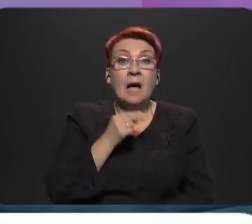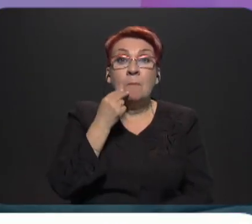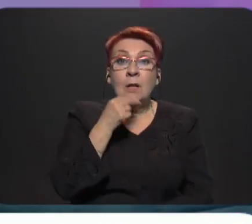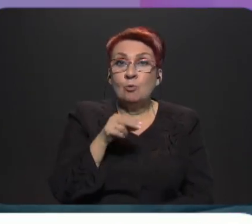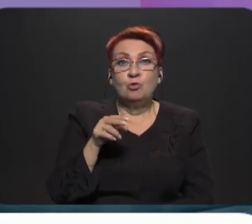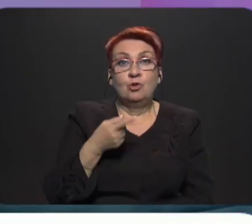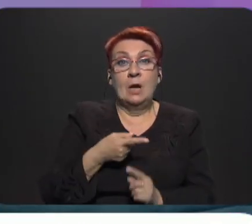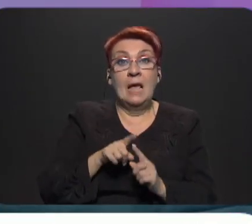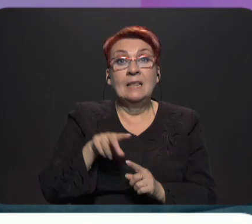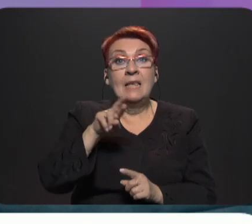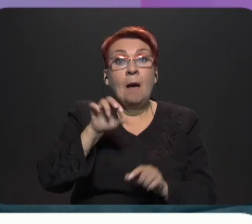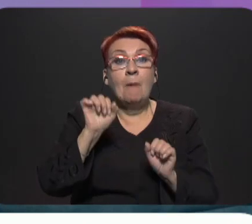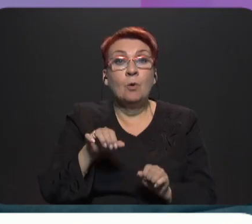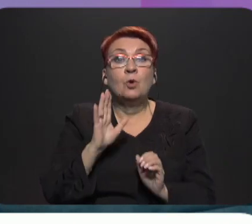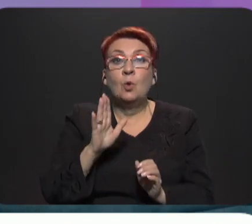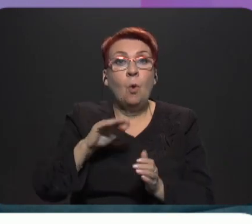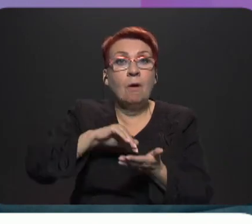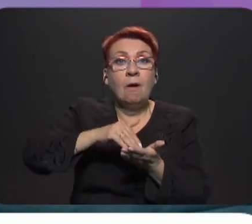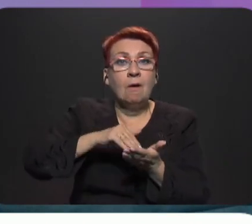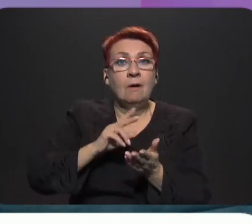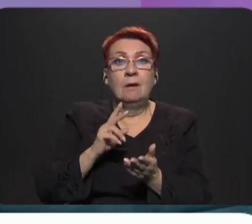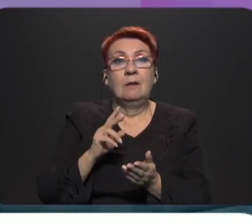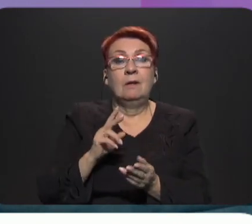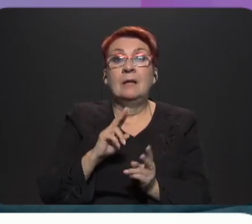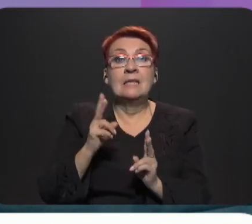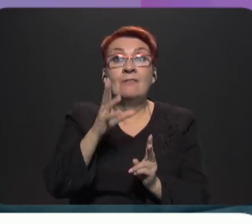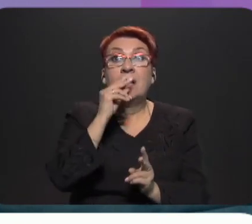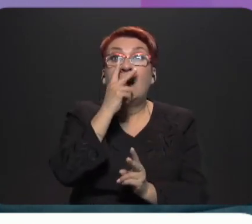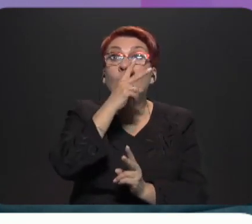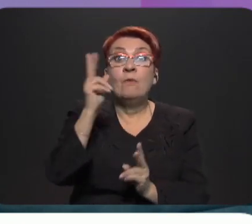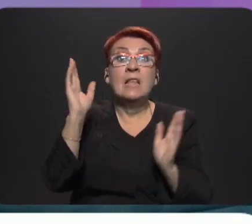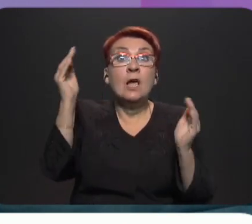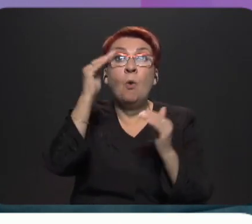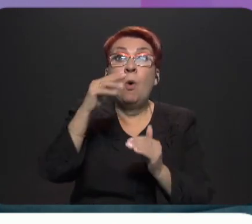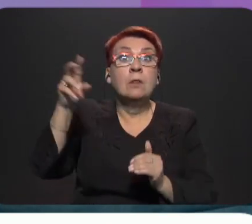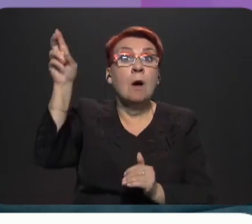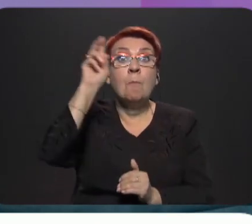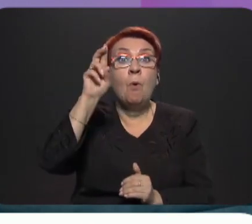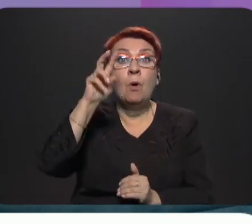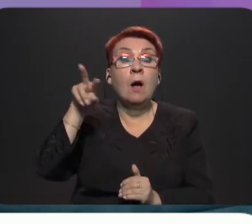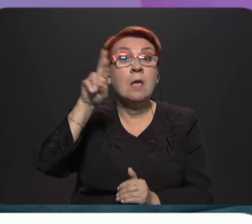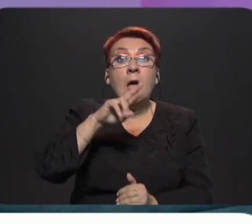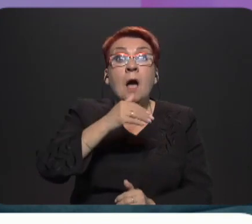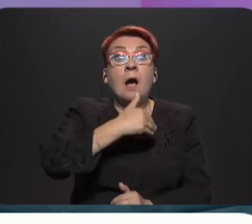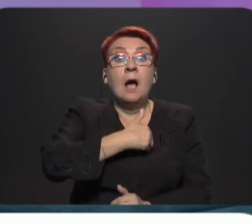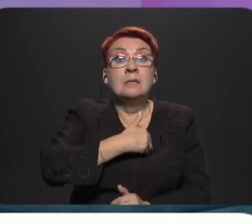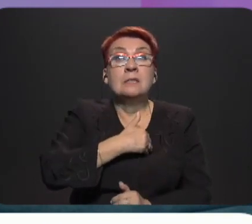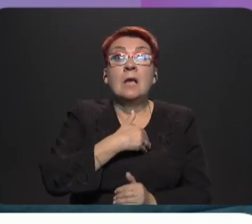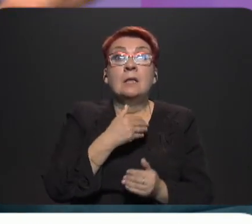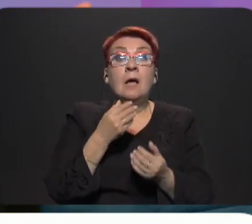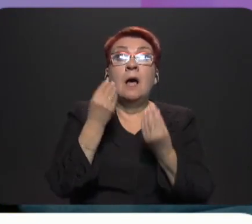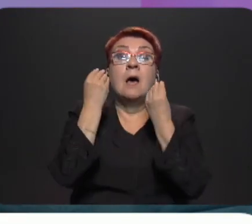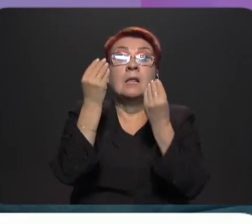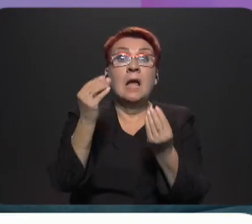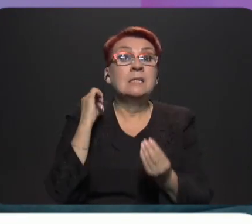это танцевать. И я, когда увидела иконы Бога, я захотела ему отдать самое лучшее,